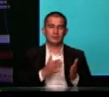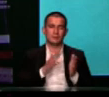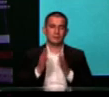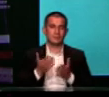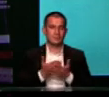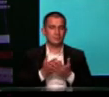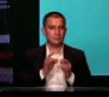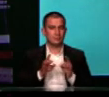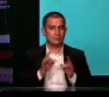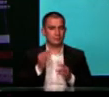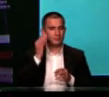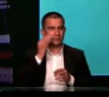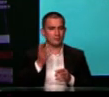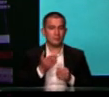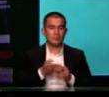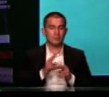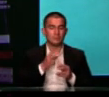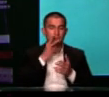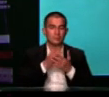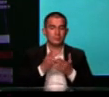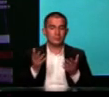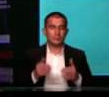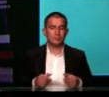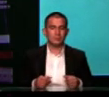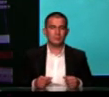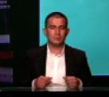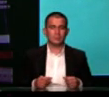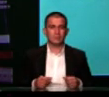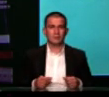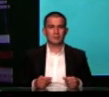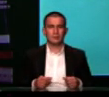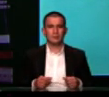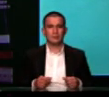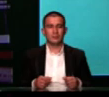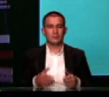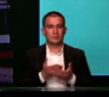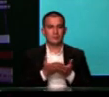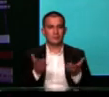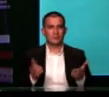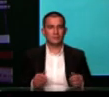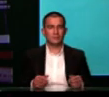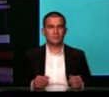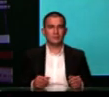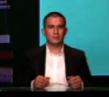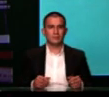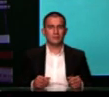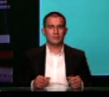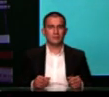chiqamiz. Bu misolimizda bizga maftuna so'zi